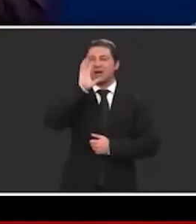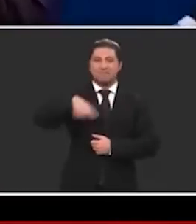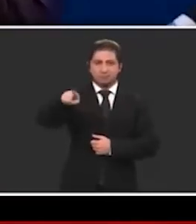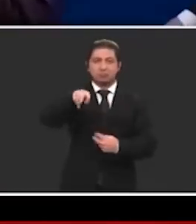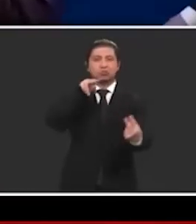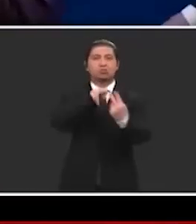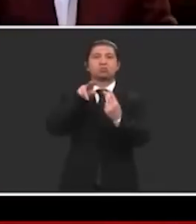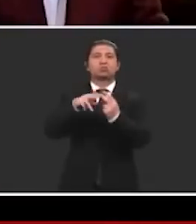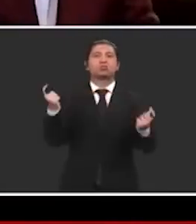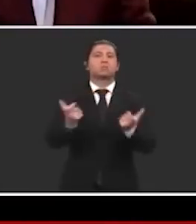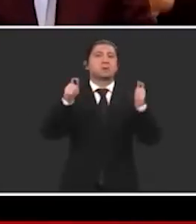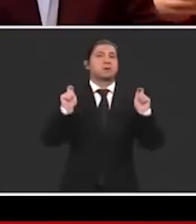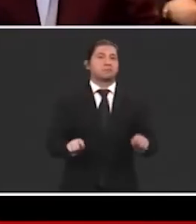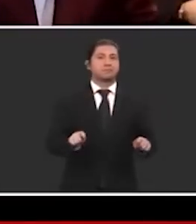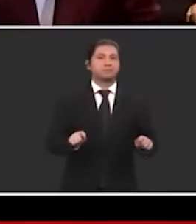araya geldik.